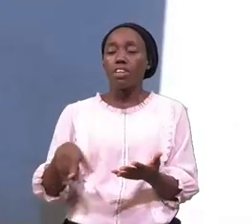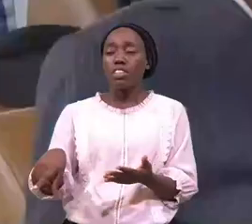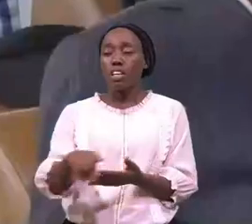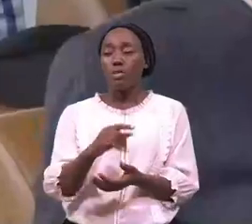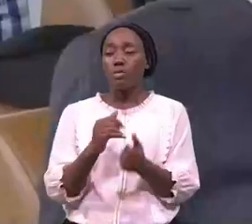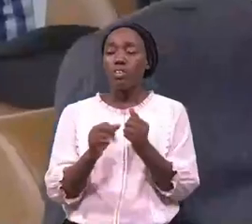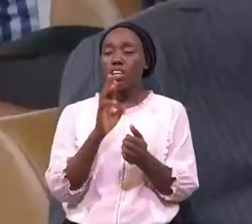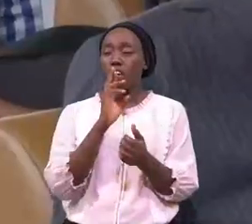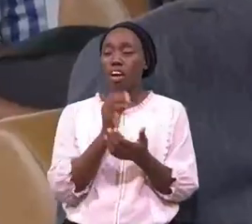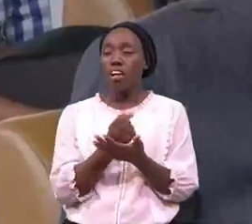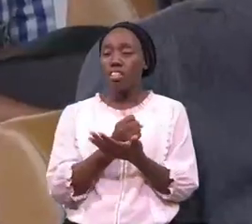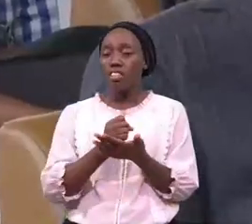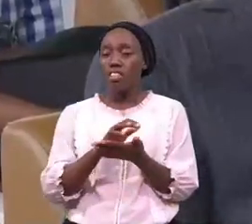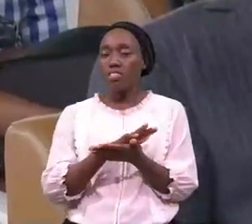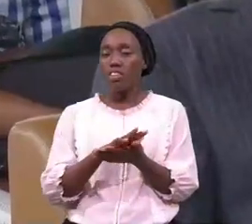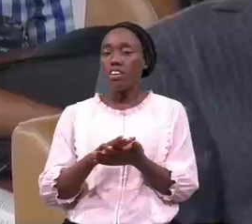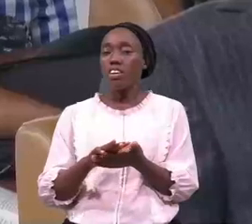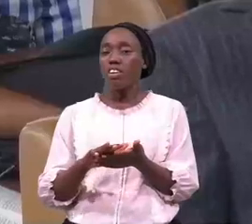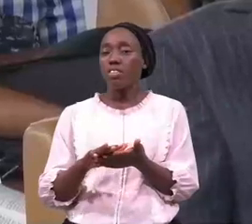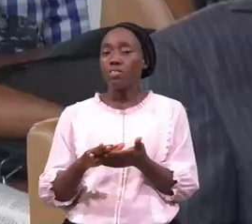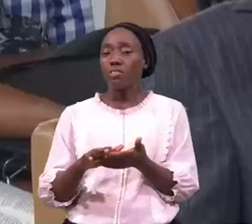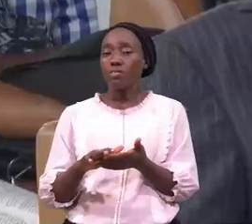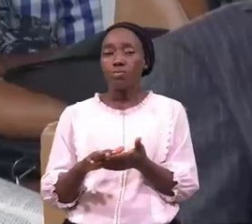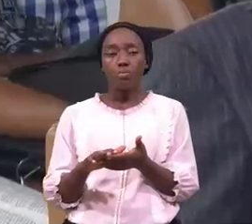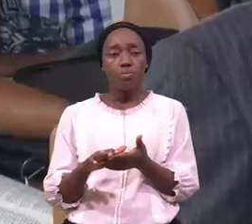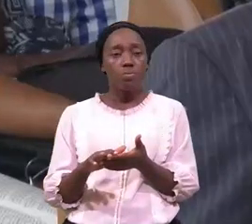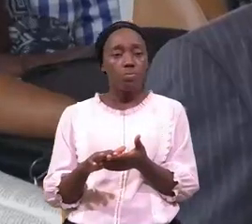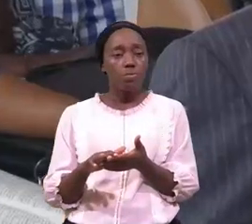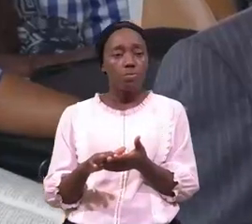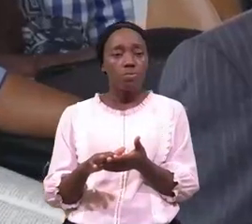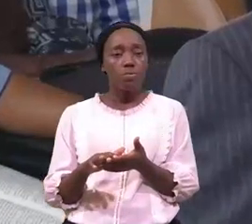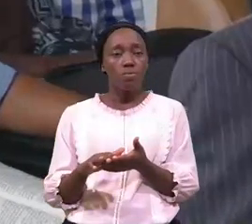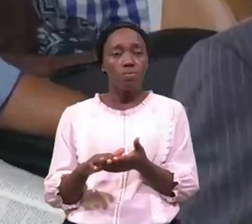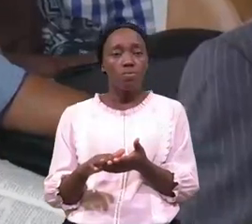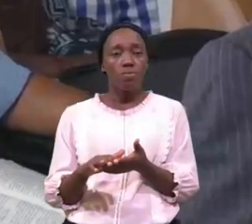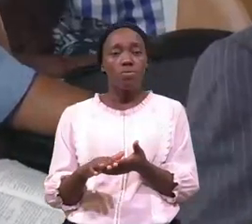Et l'héritage avec les sanctifiés par la foi qui est en Christ.